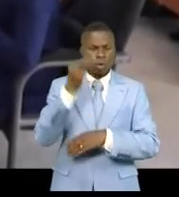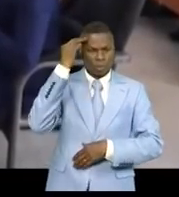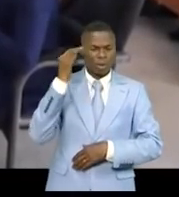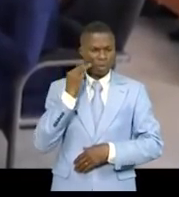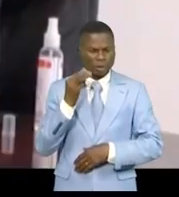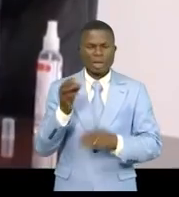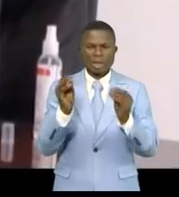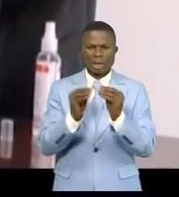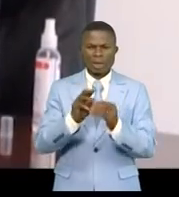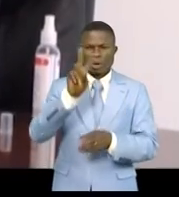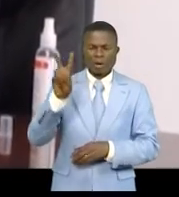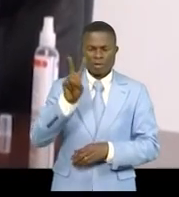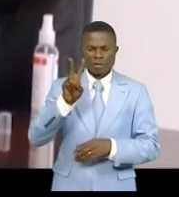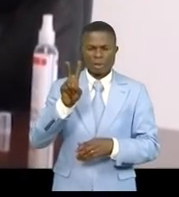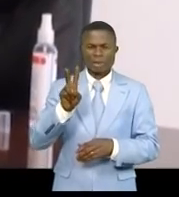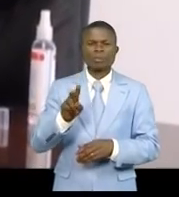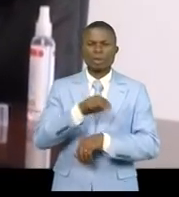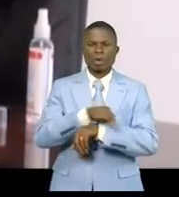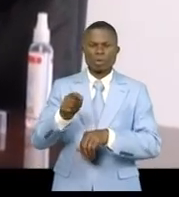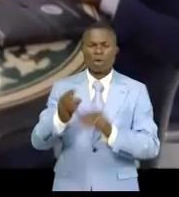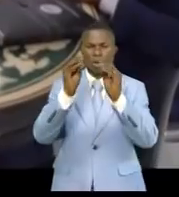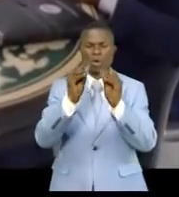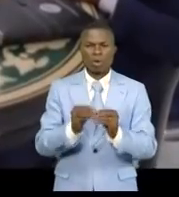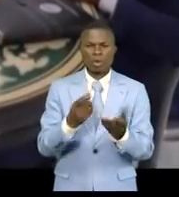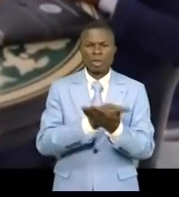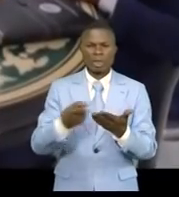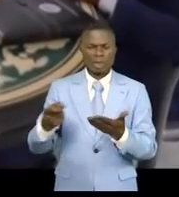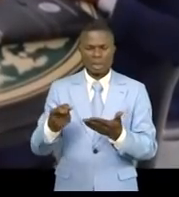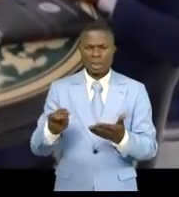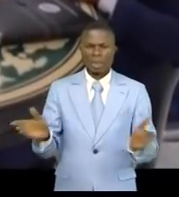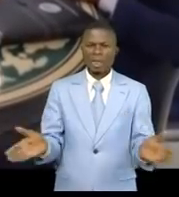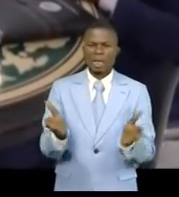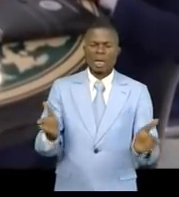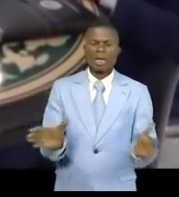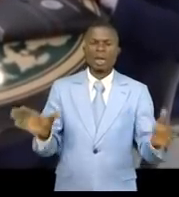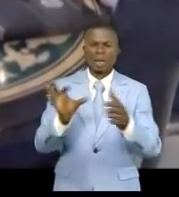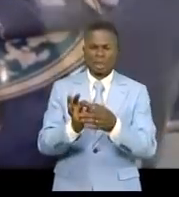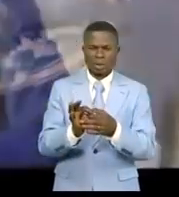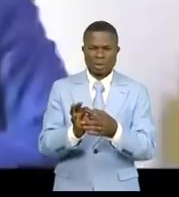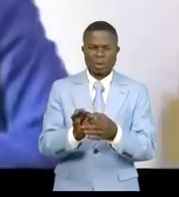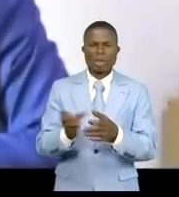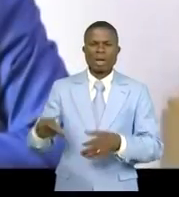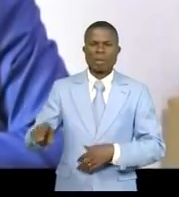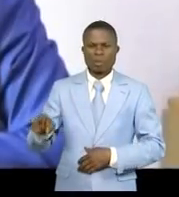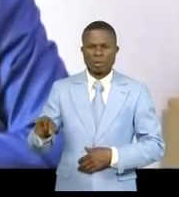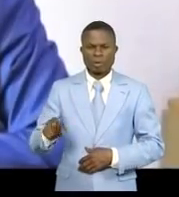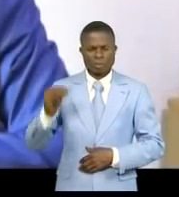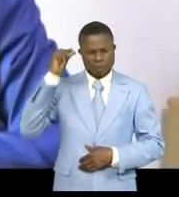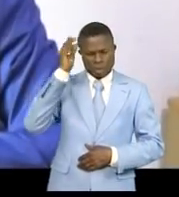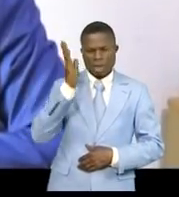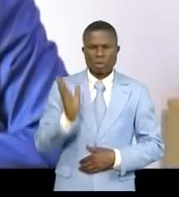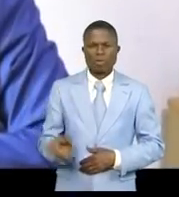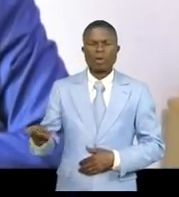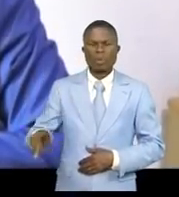réuni vendredi par le gouverneur a fait le bilan de la semaine et encouragé la cohabitation légendaire en province. Le gouverneur de province